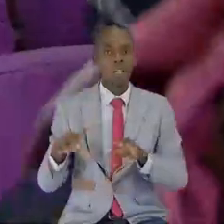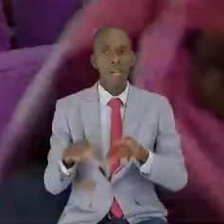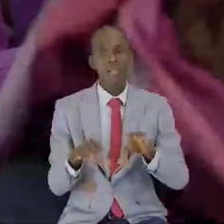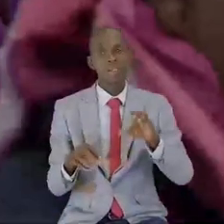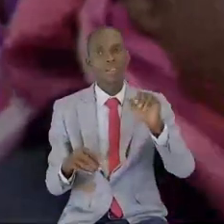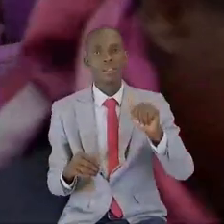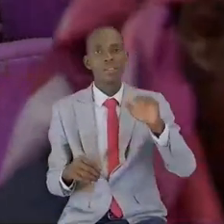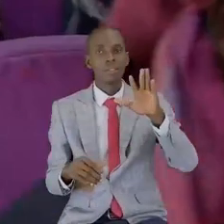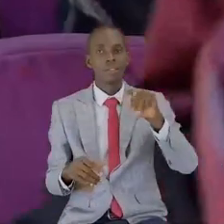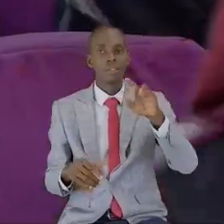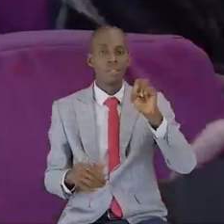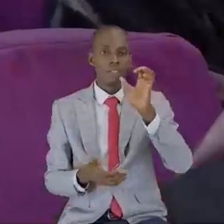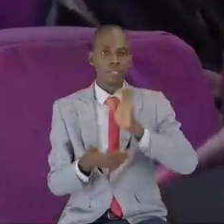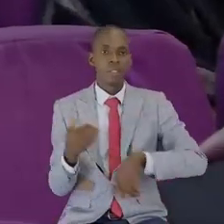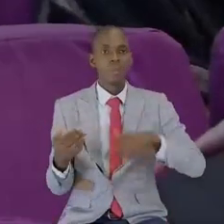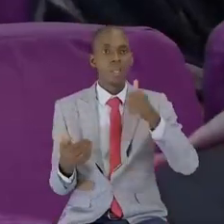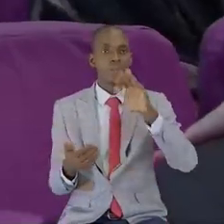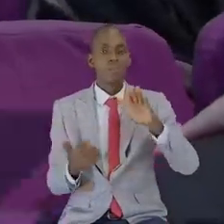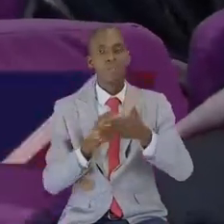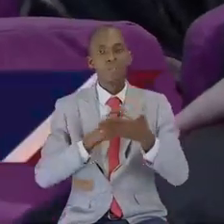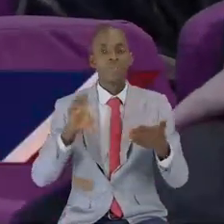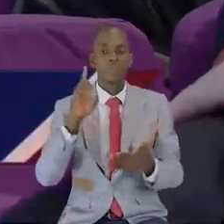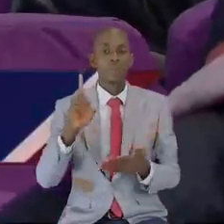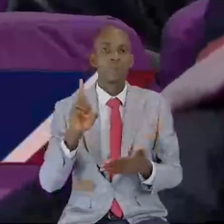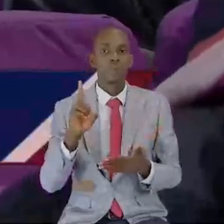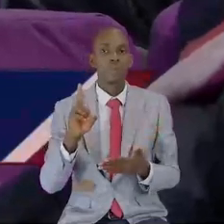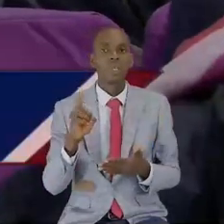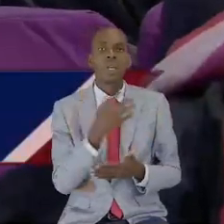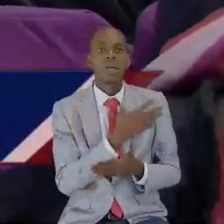Actes chapitre 15, verset 1.